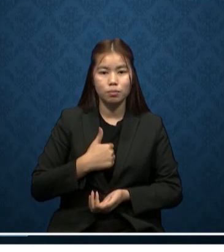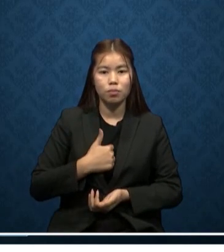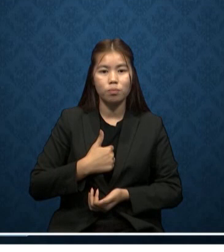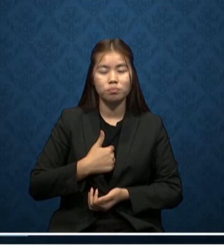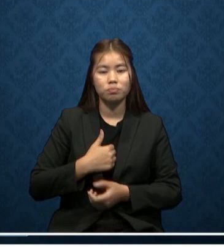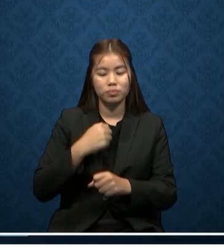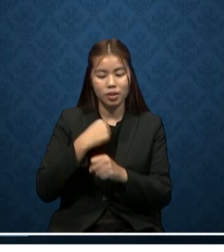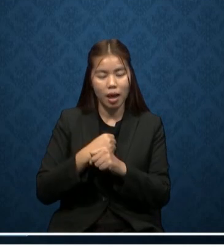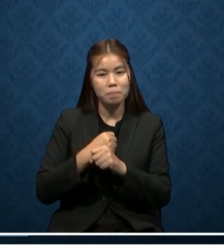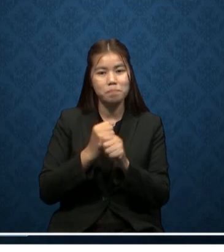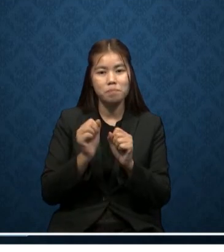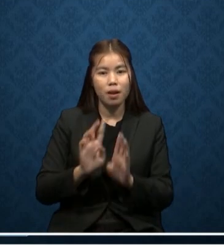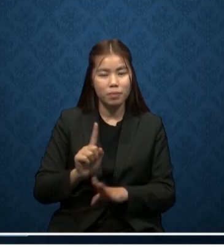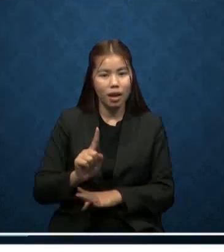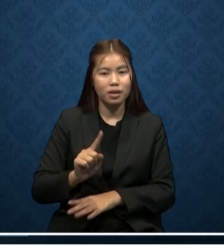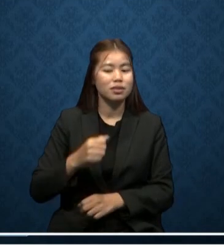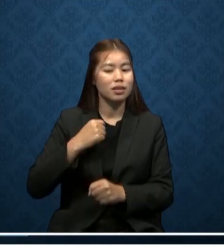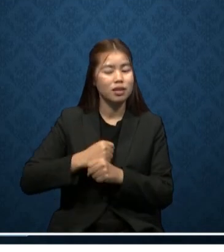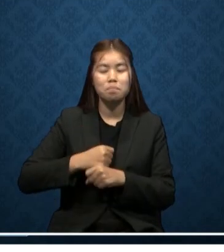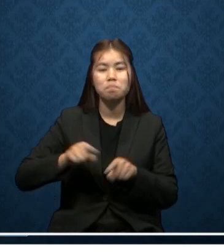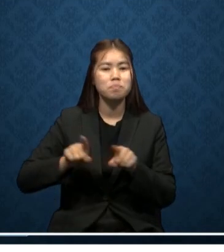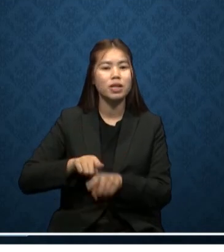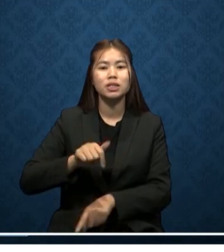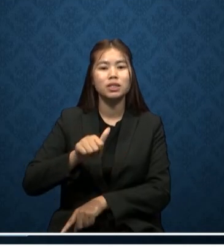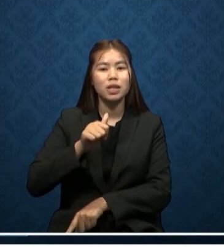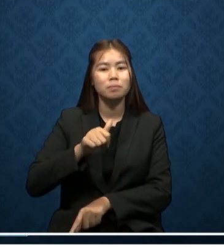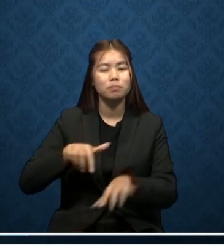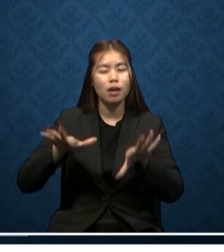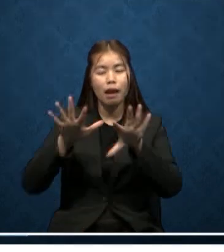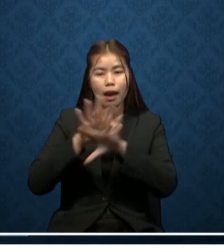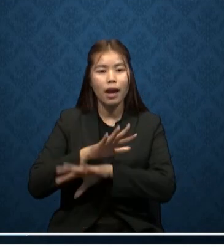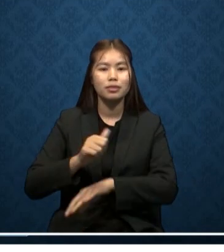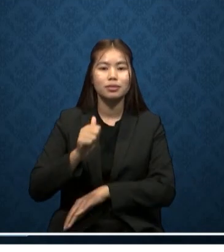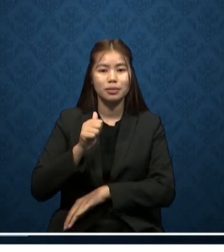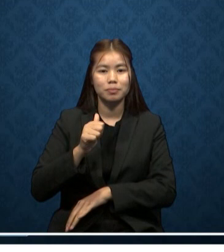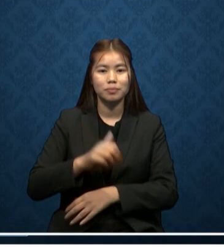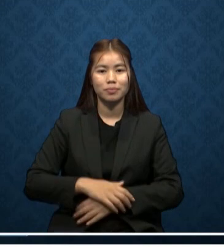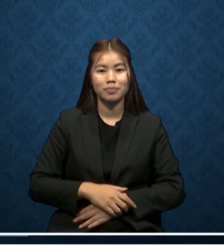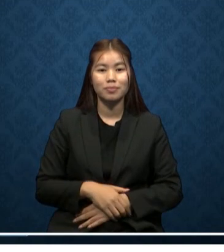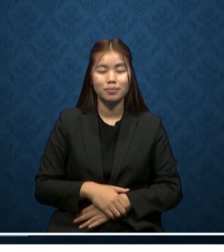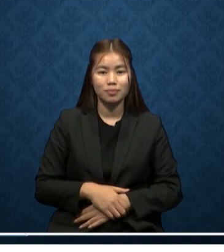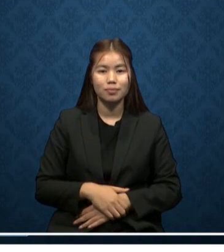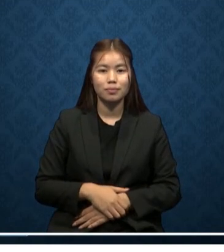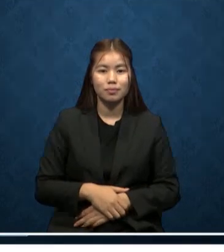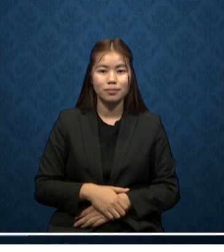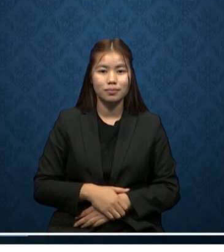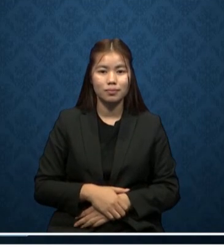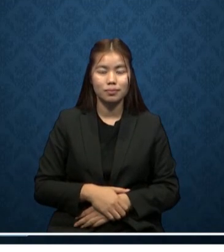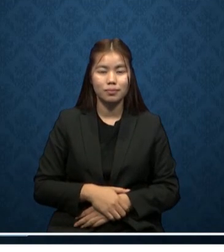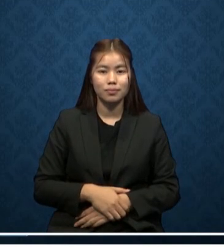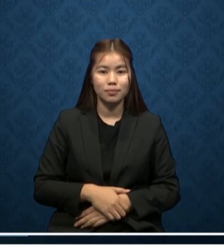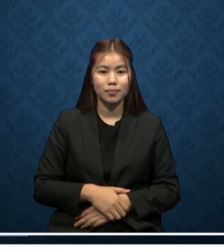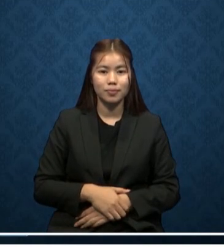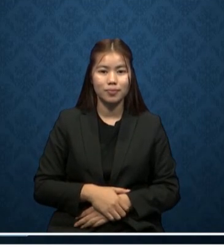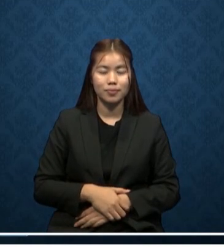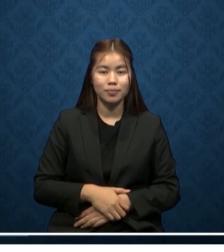ไรก็จะทำคล้ายๆอย่างนั้นนะครับเอ่อกราบเรียน